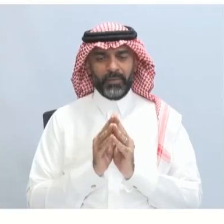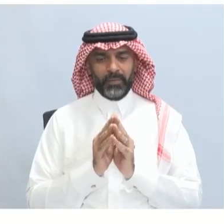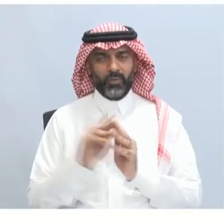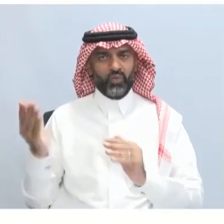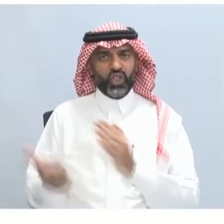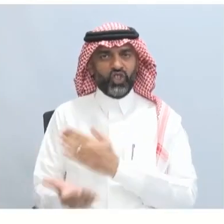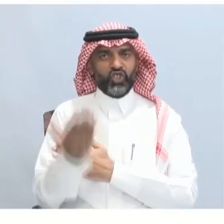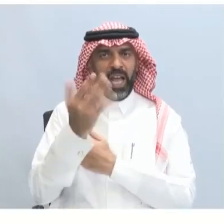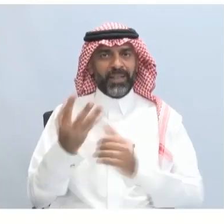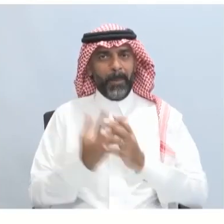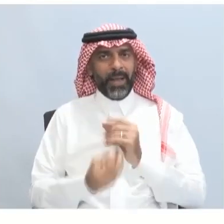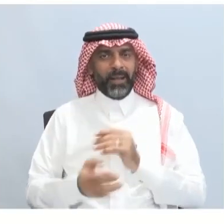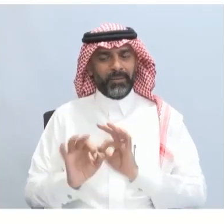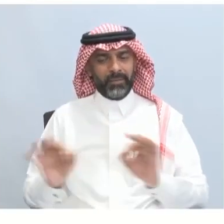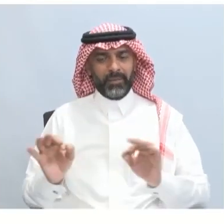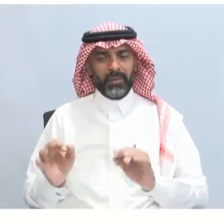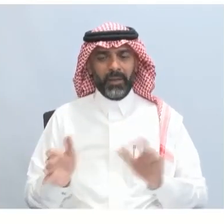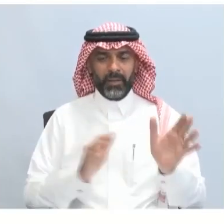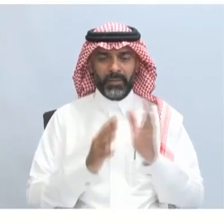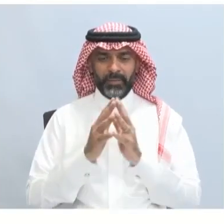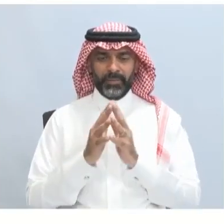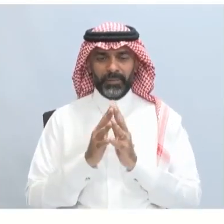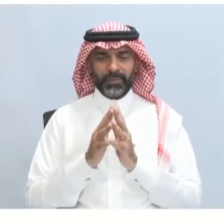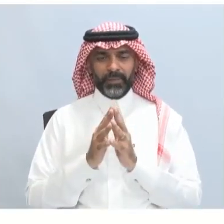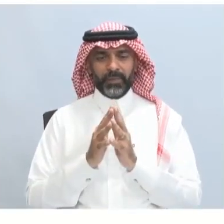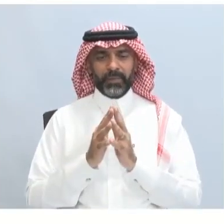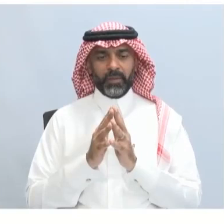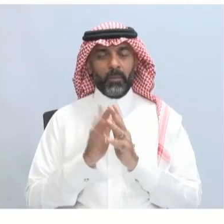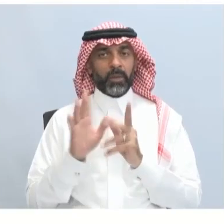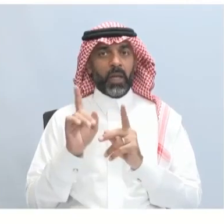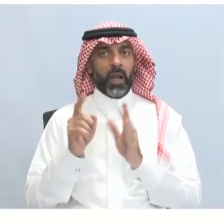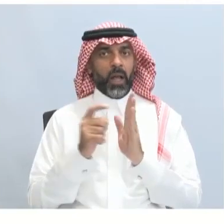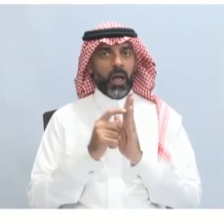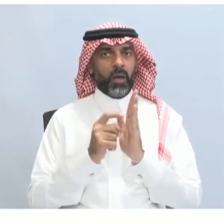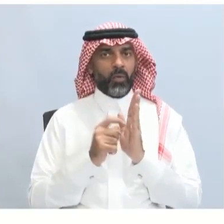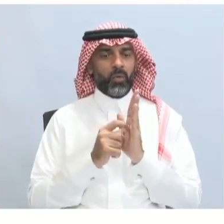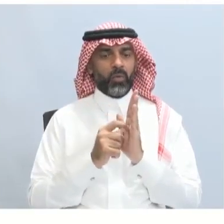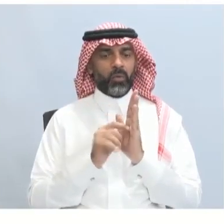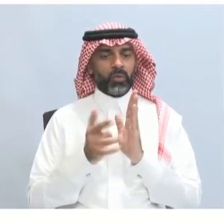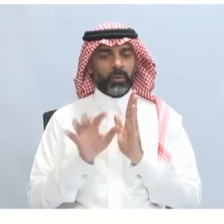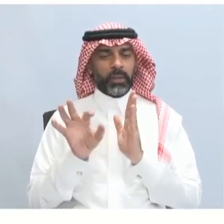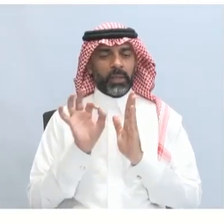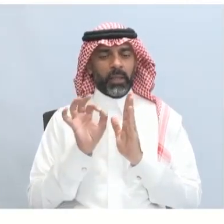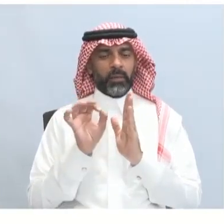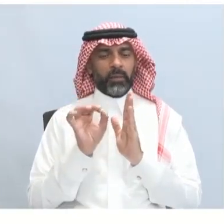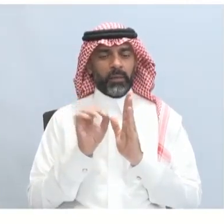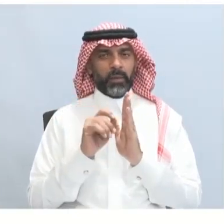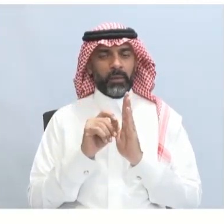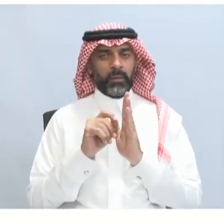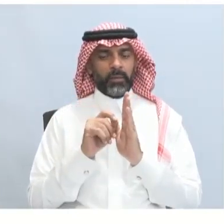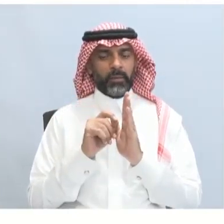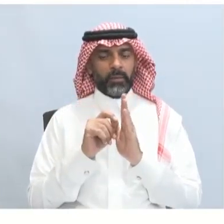لذلك الاصل هو ابتداء شخصيه القانون بولادته حيا الا ان القانون خرج عن هذا الاصل باستثناء واعترف